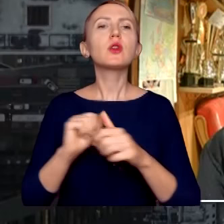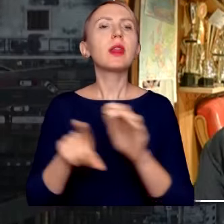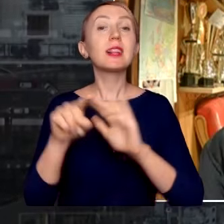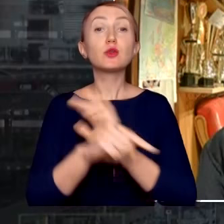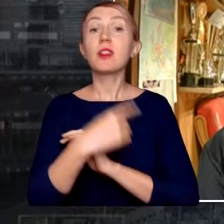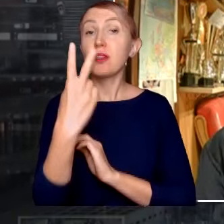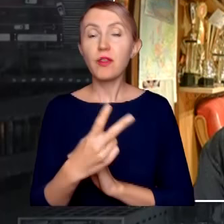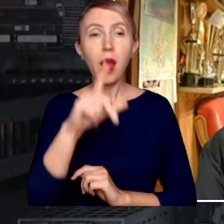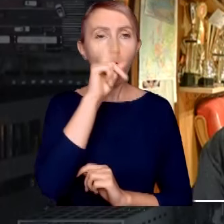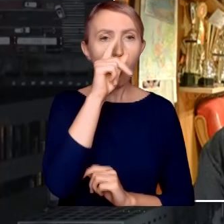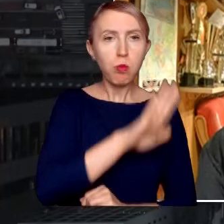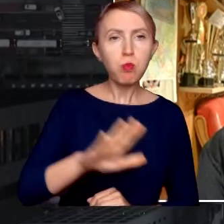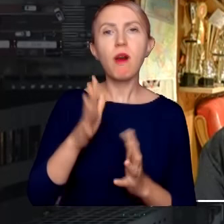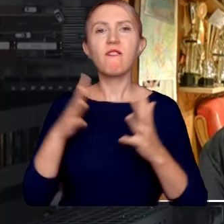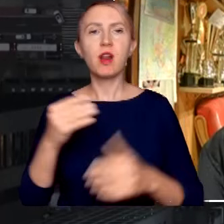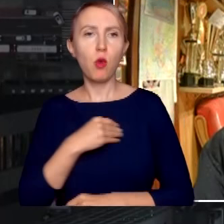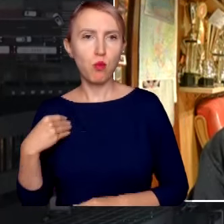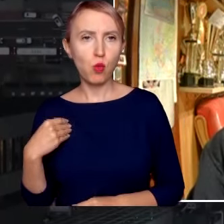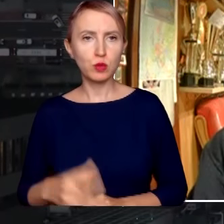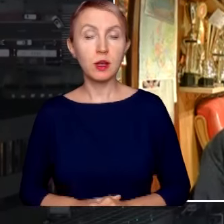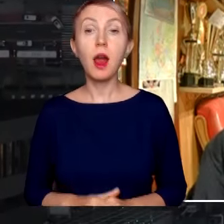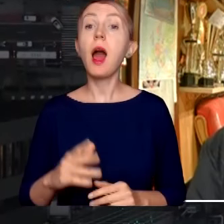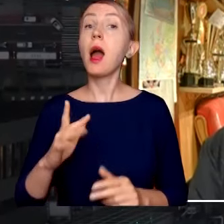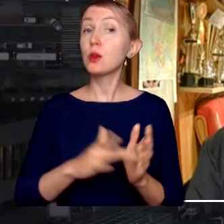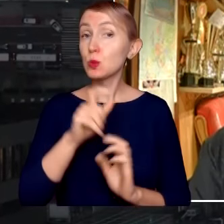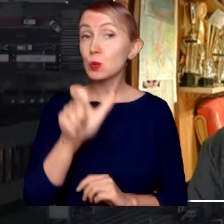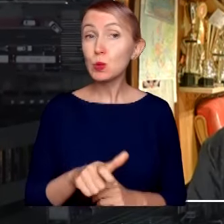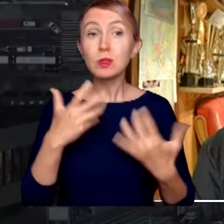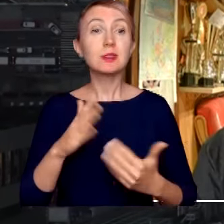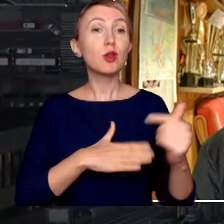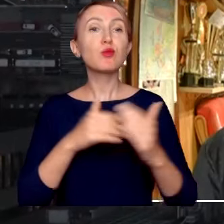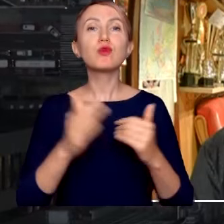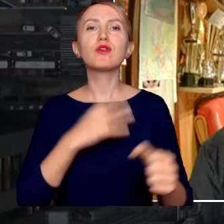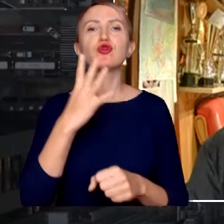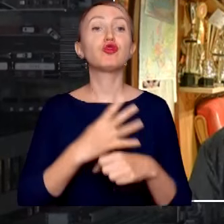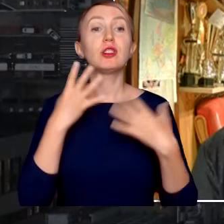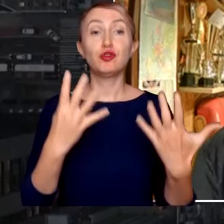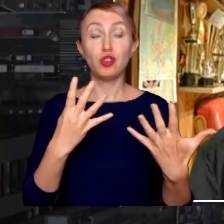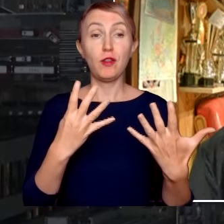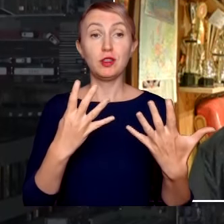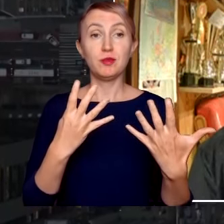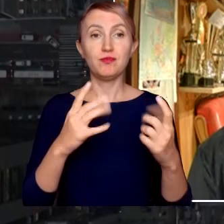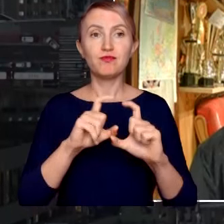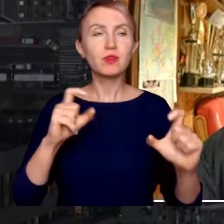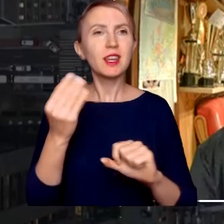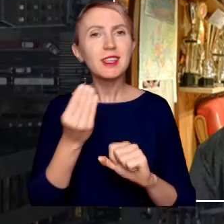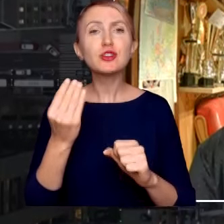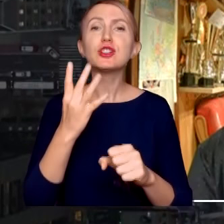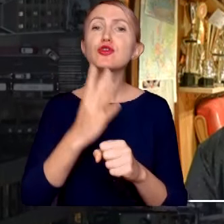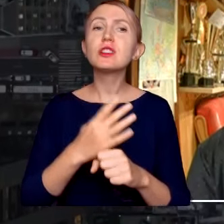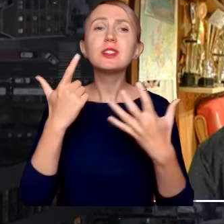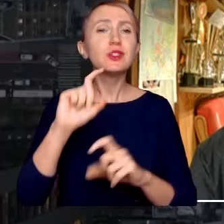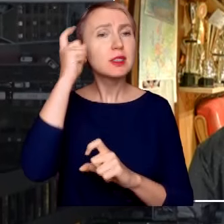Na Opolszczyźnie i w Wielkopolsce. Donald Tusk chce wybudować 49, czyli jeszcze 47 takich